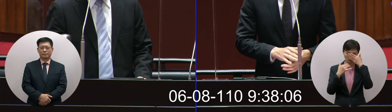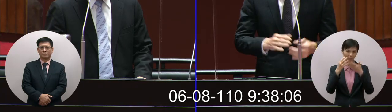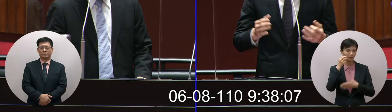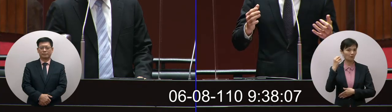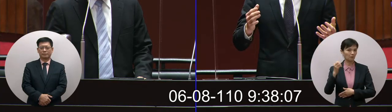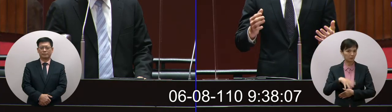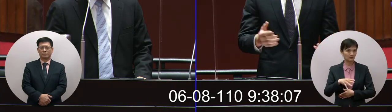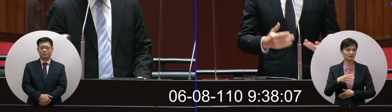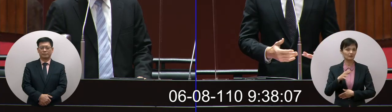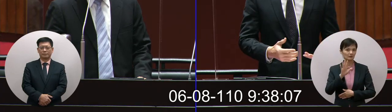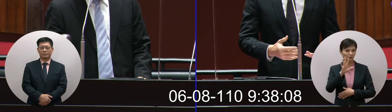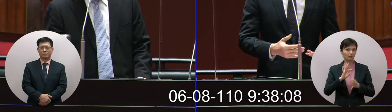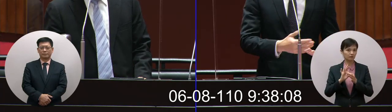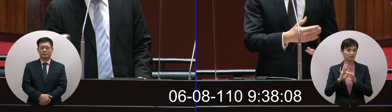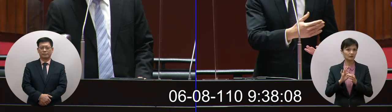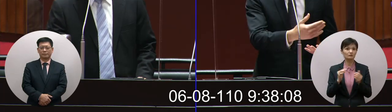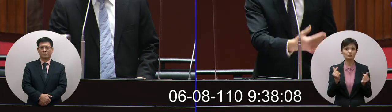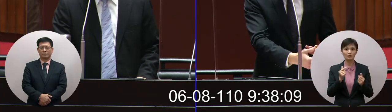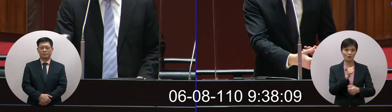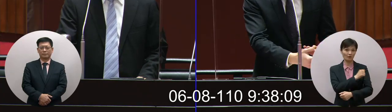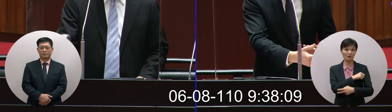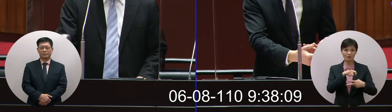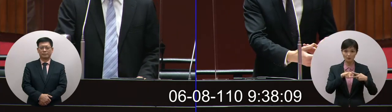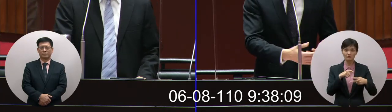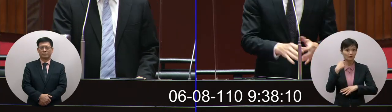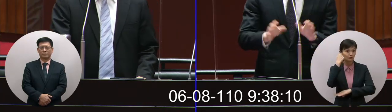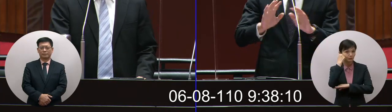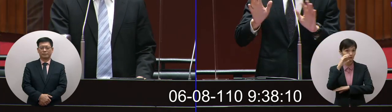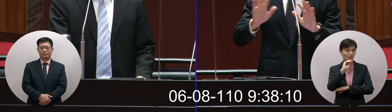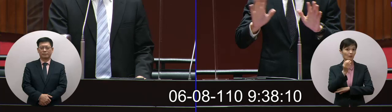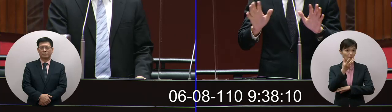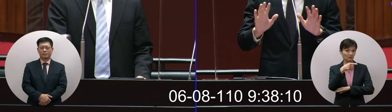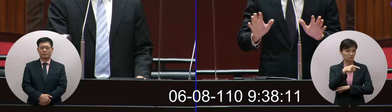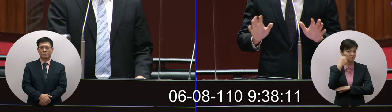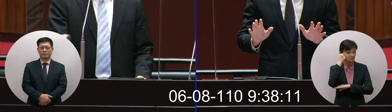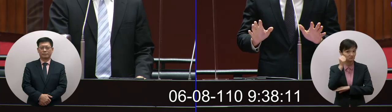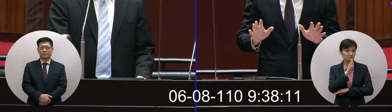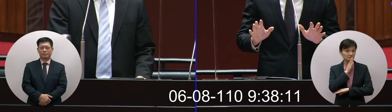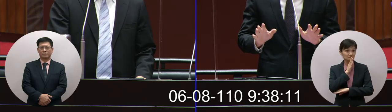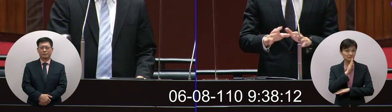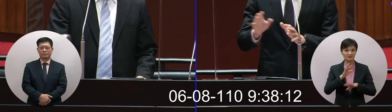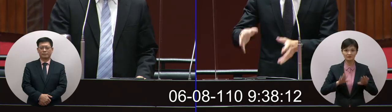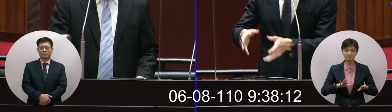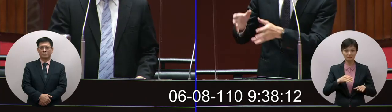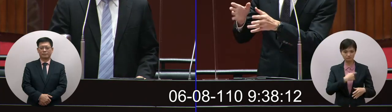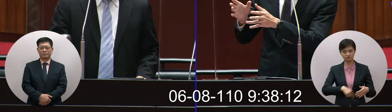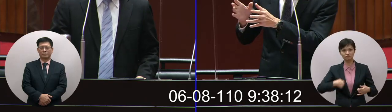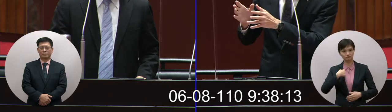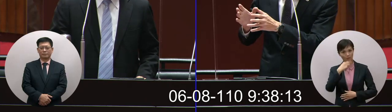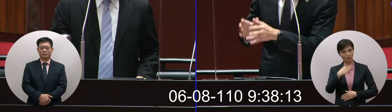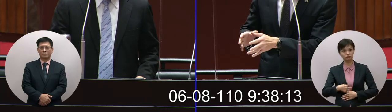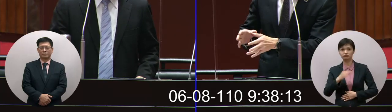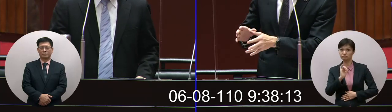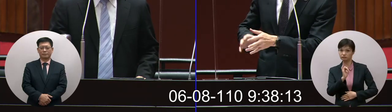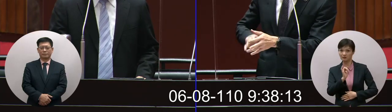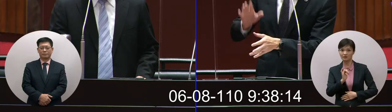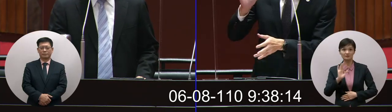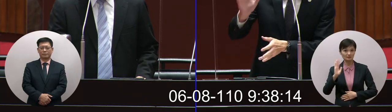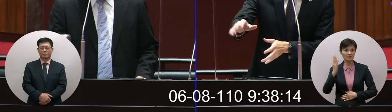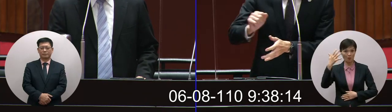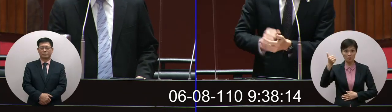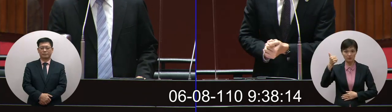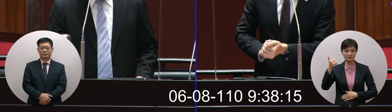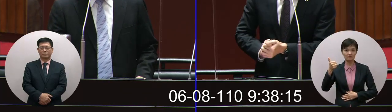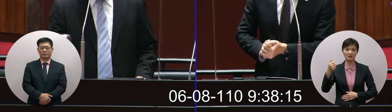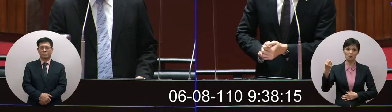系。譬如讲，有诶劳工伊住伫万华，伊本身是无任何证头哦，无证头，煞去互因头家要求讲，你